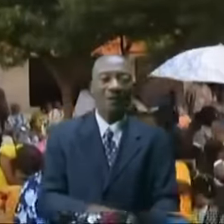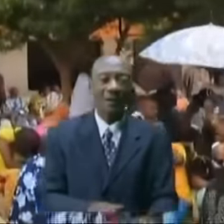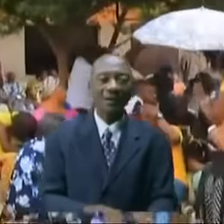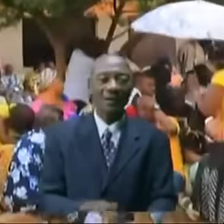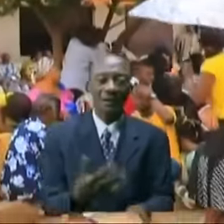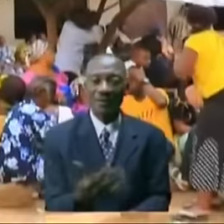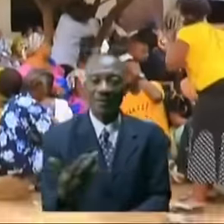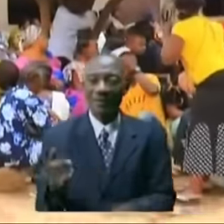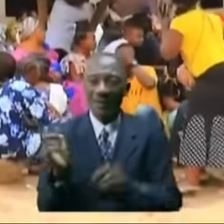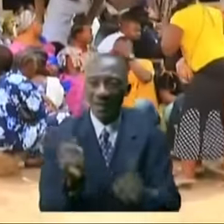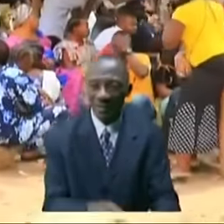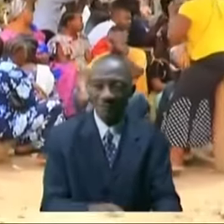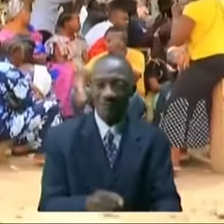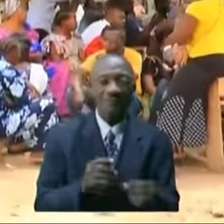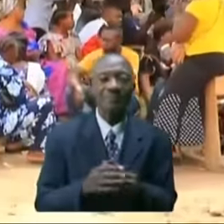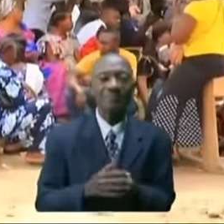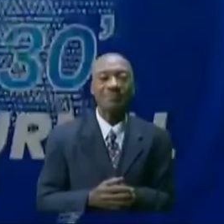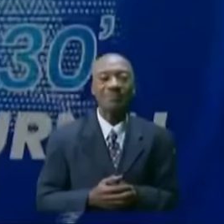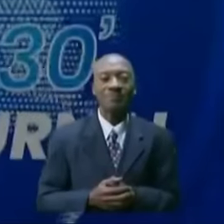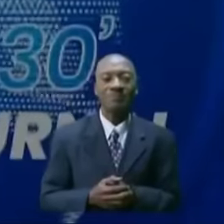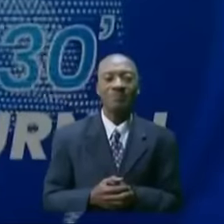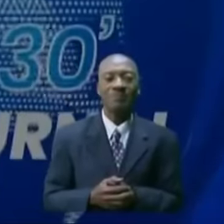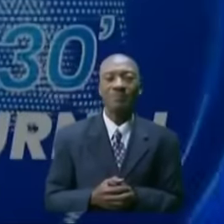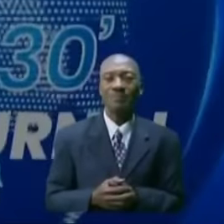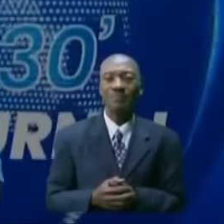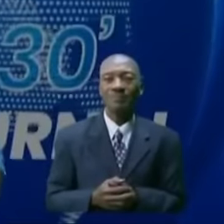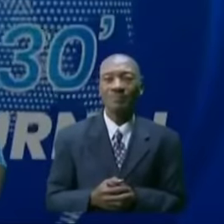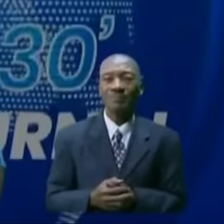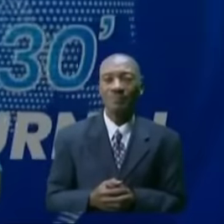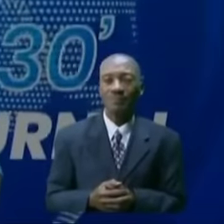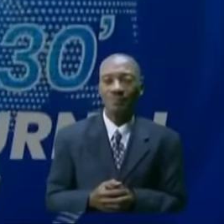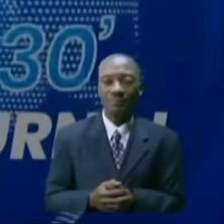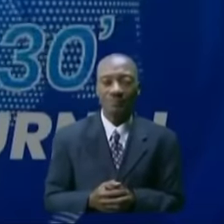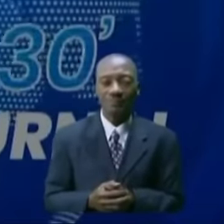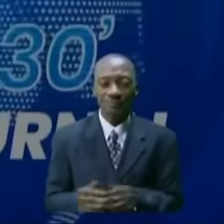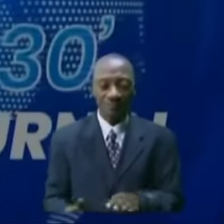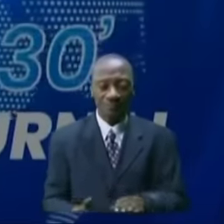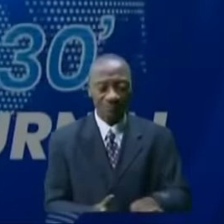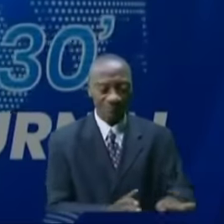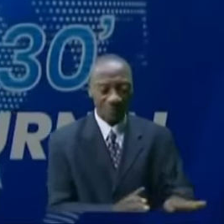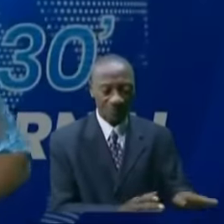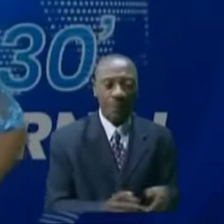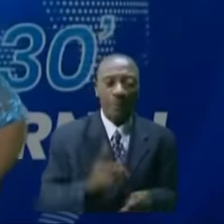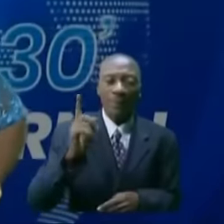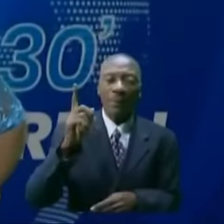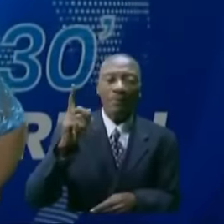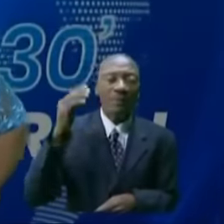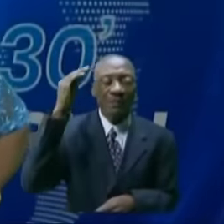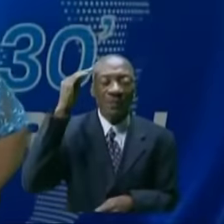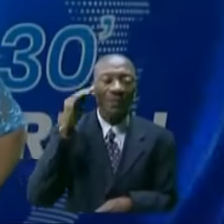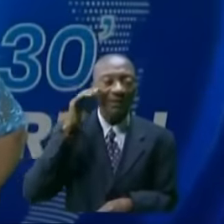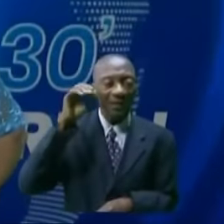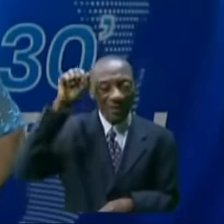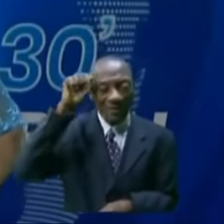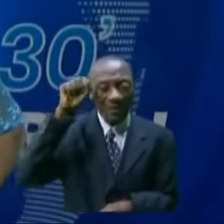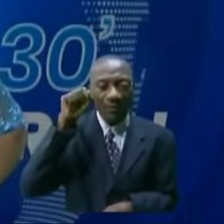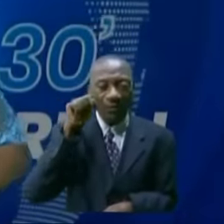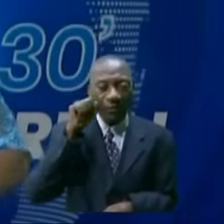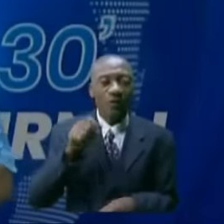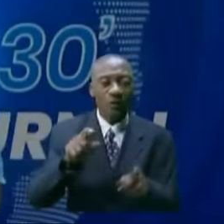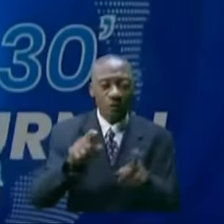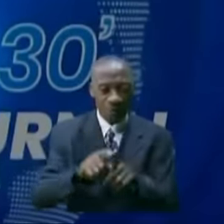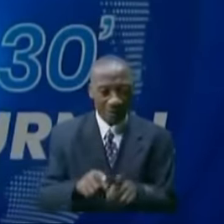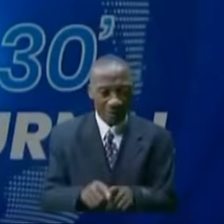prête à exercer son droit de vote. Sam Malukonde Kienge, Premier ministre, Bahati Lukwebo,